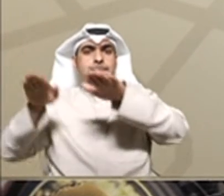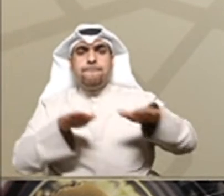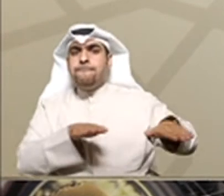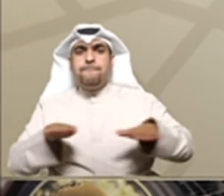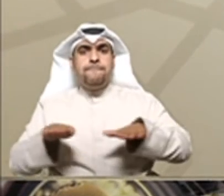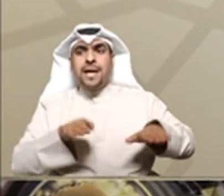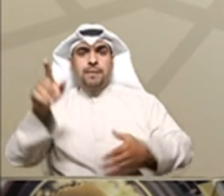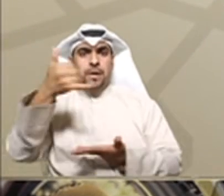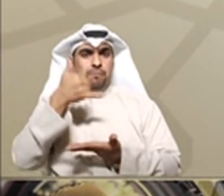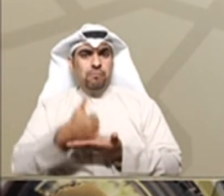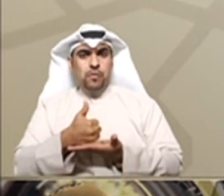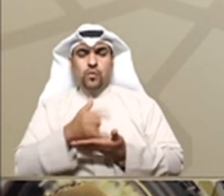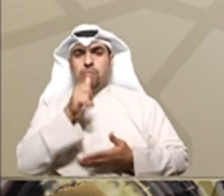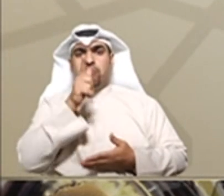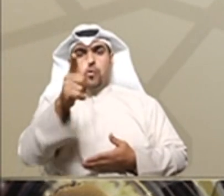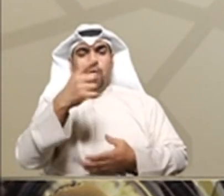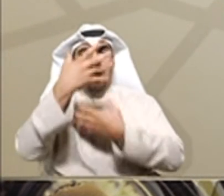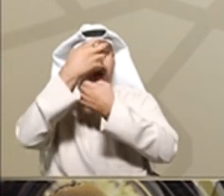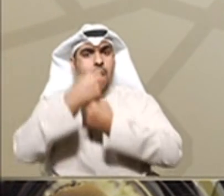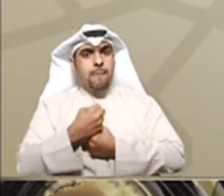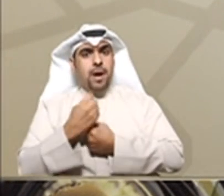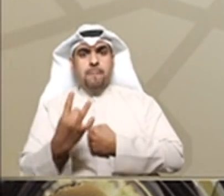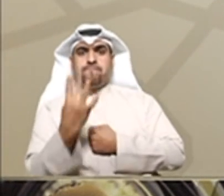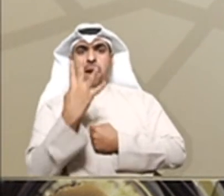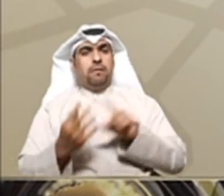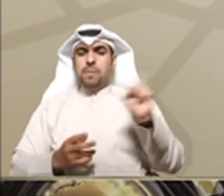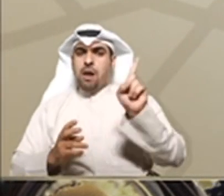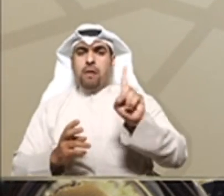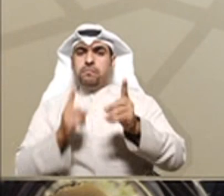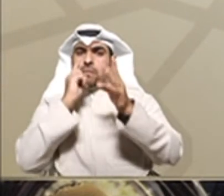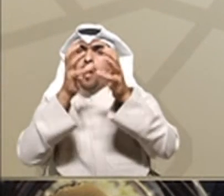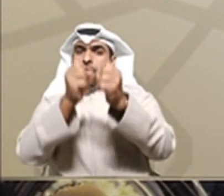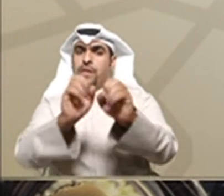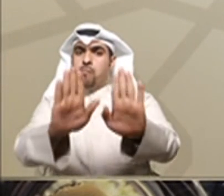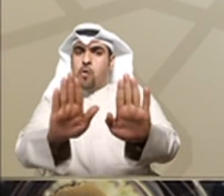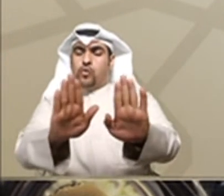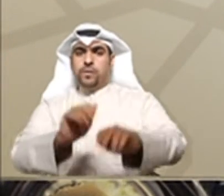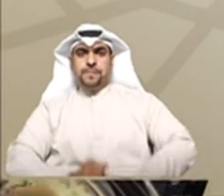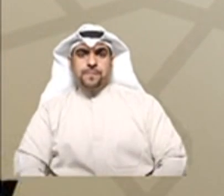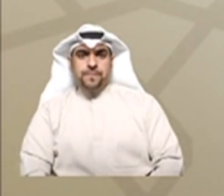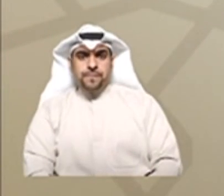بعدم رفع الحصانة عن النائب صالح عاشور.